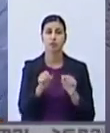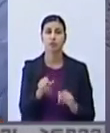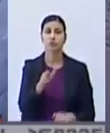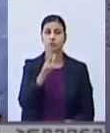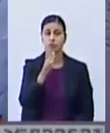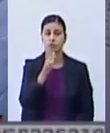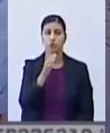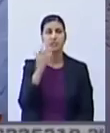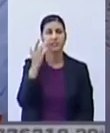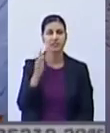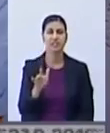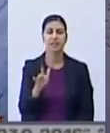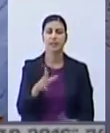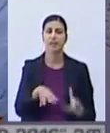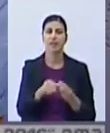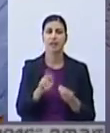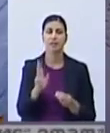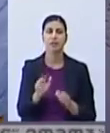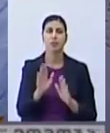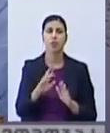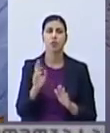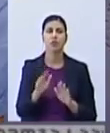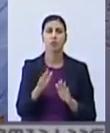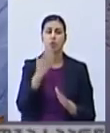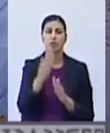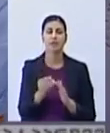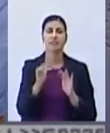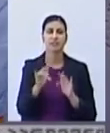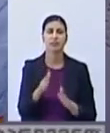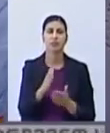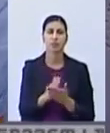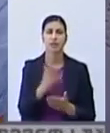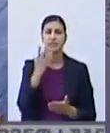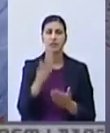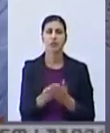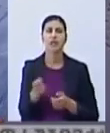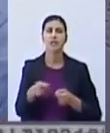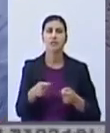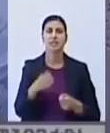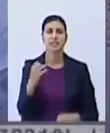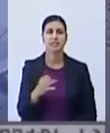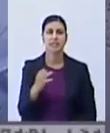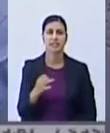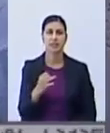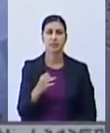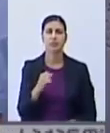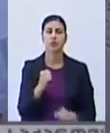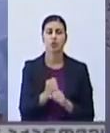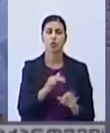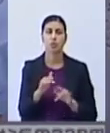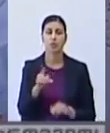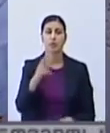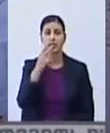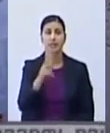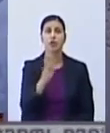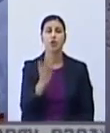მოსვლისთანავე ივიწყებენ ყველაფერს და მხოლოდ და მხოლოდ მათი საქმიანობა შემოიფარგლება საკუთარი ბიზნეს ინტერესების ლობირებით, რა. თქვენ